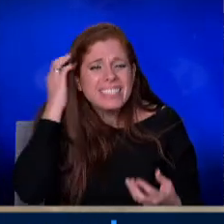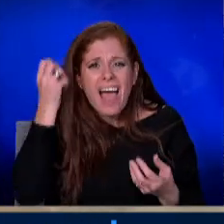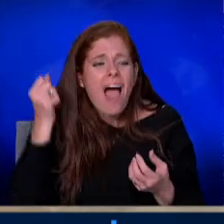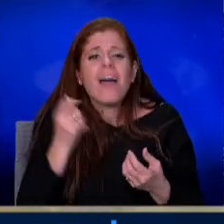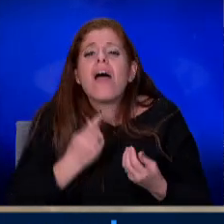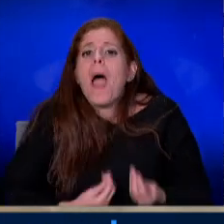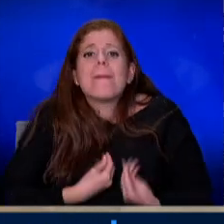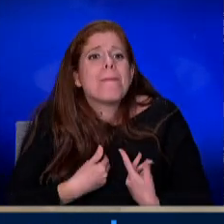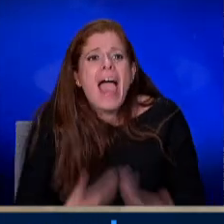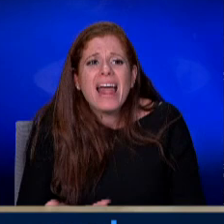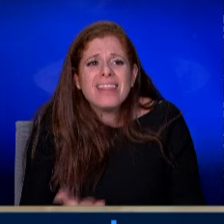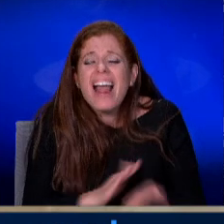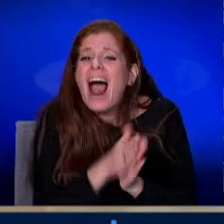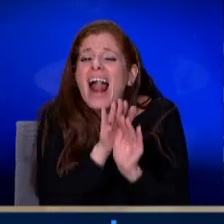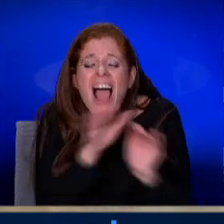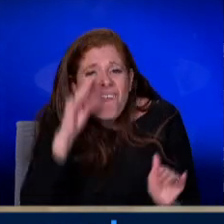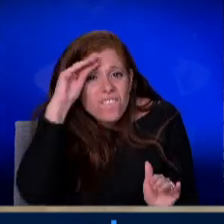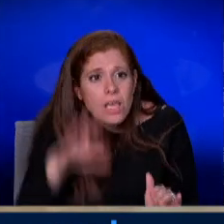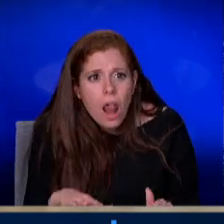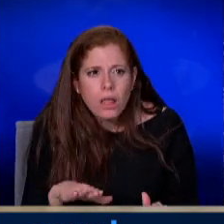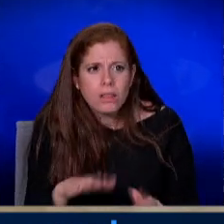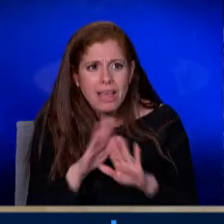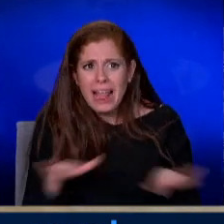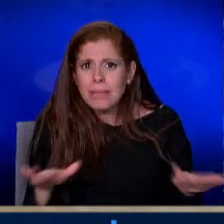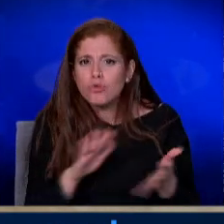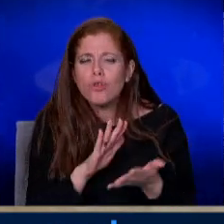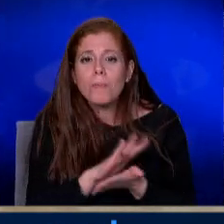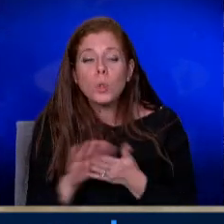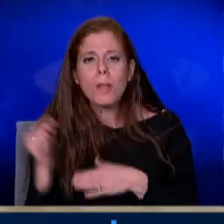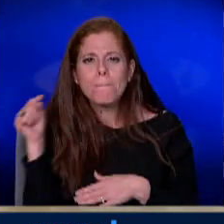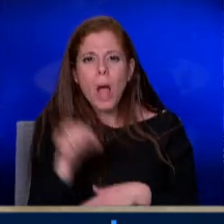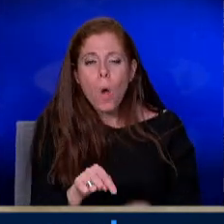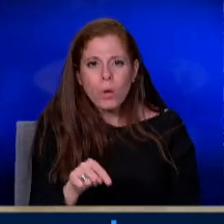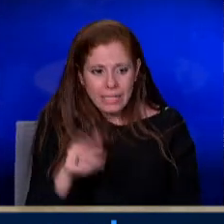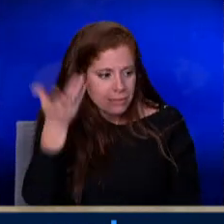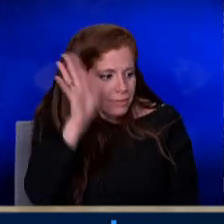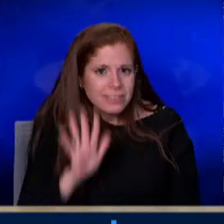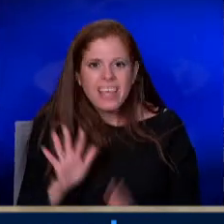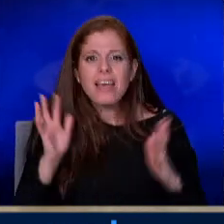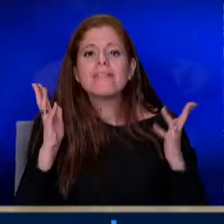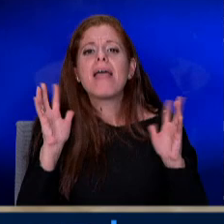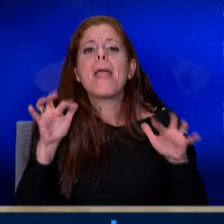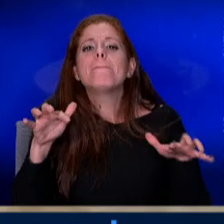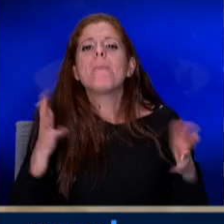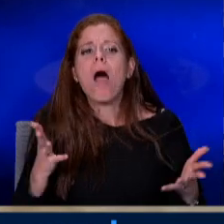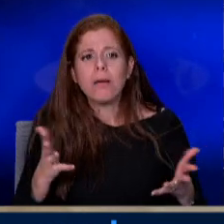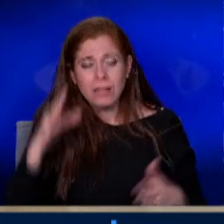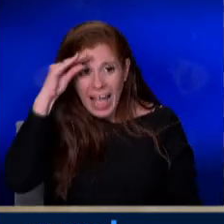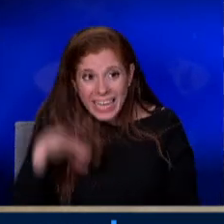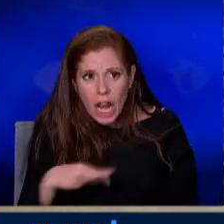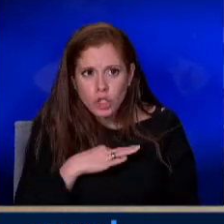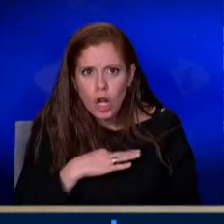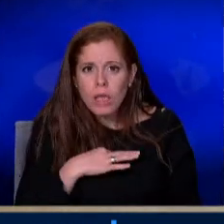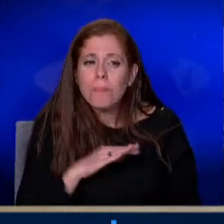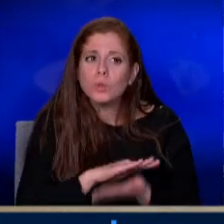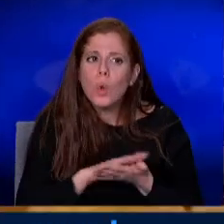רחמים, על אף ילד. ילדים שפשוט באו לסרט אימה. הילד שלי פשוט